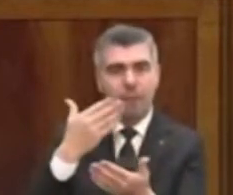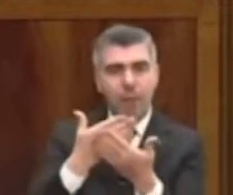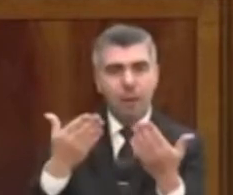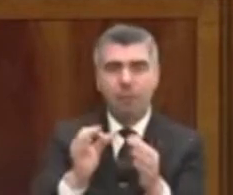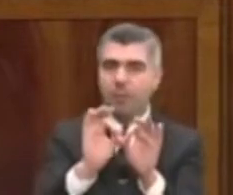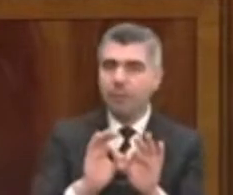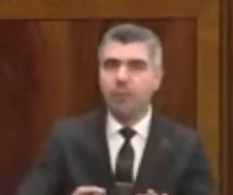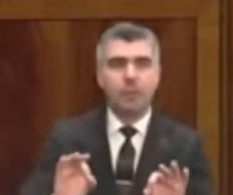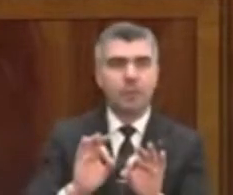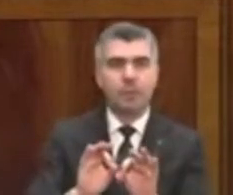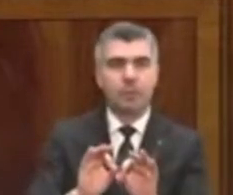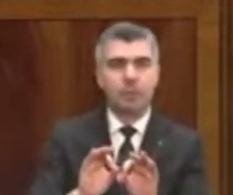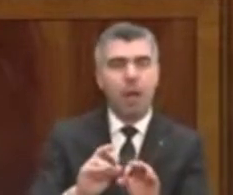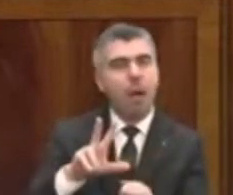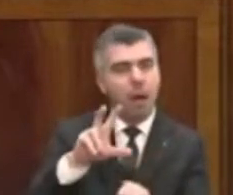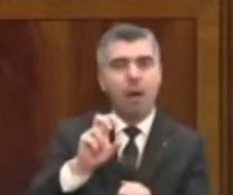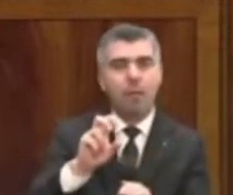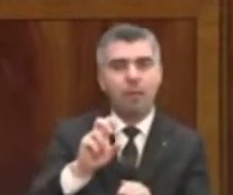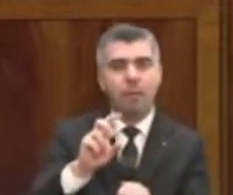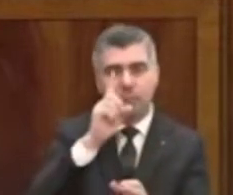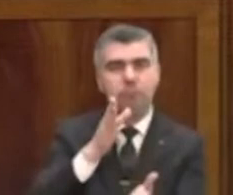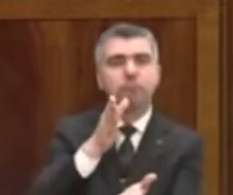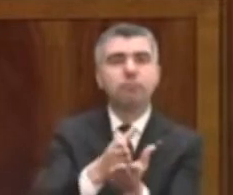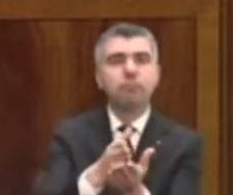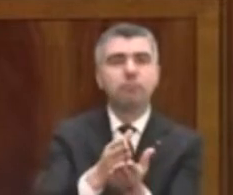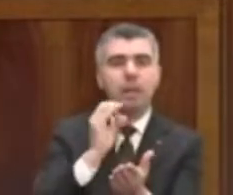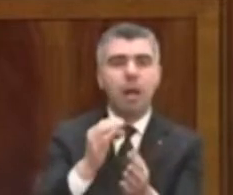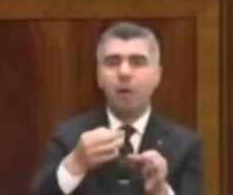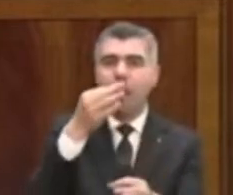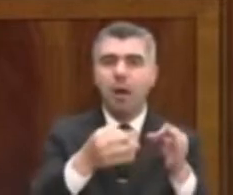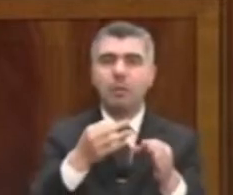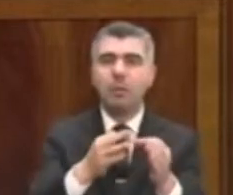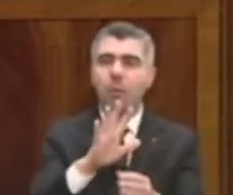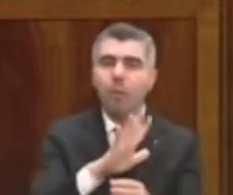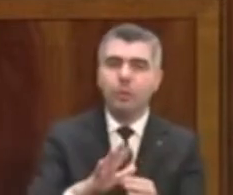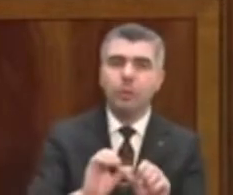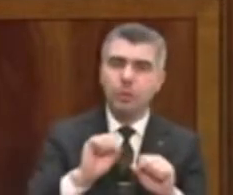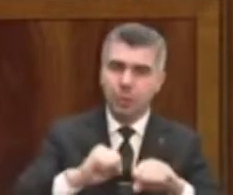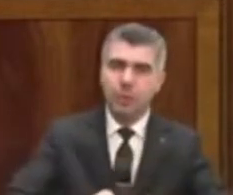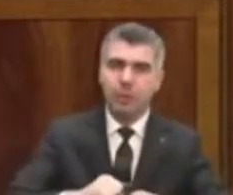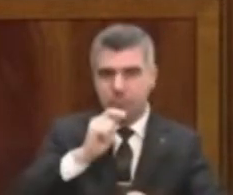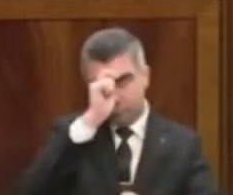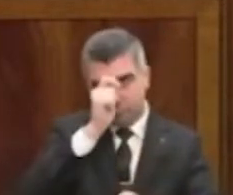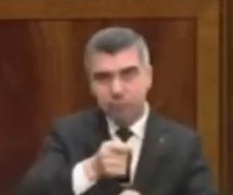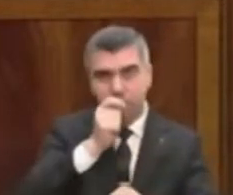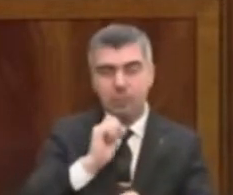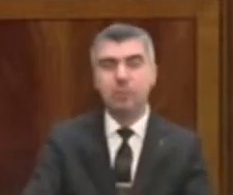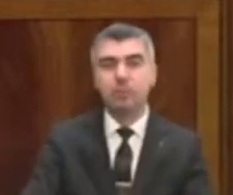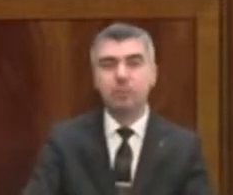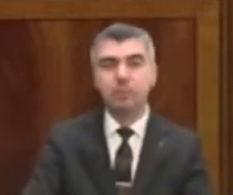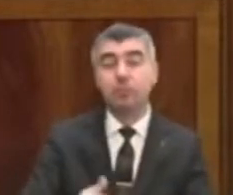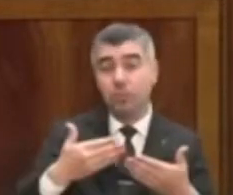إننا مقتنعون ومؤمنون بعدالة قضايانا، وإن كنتم فعلا